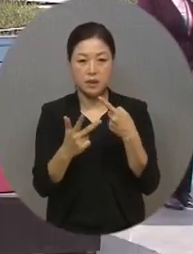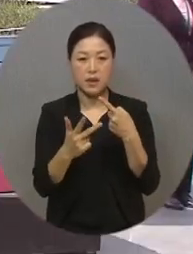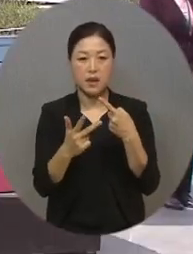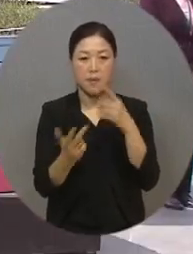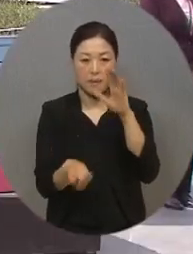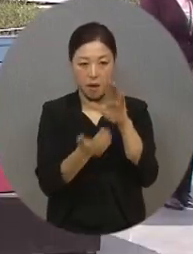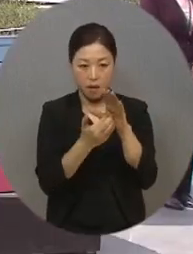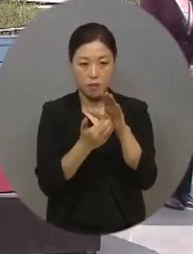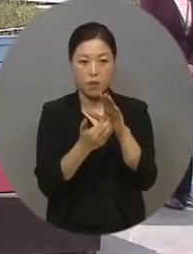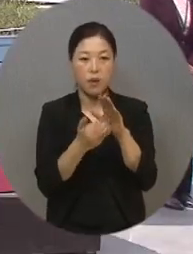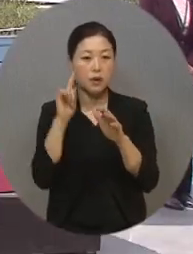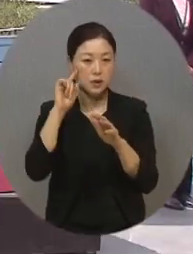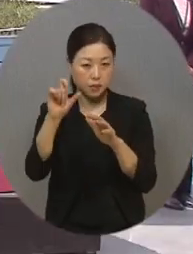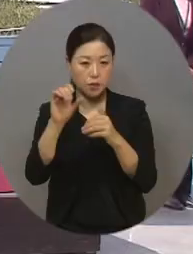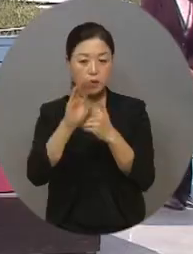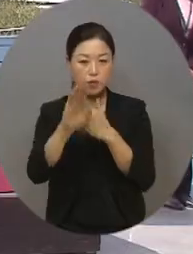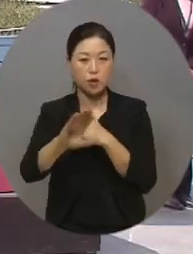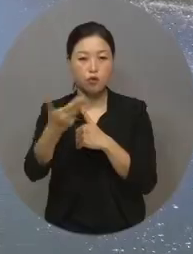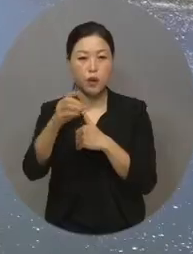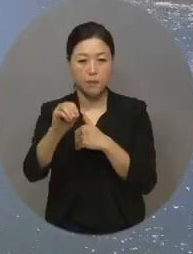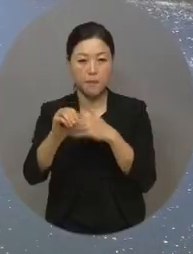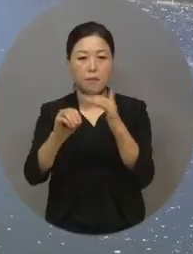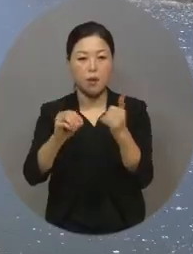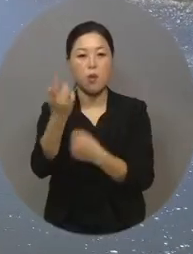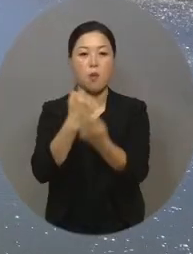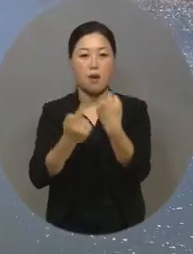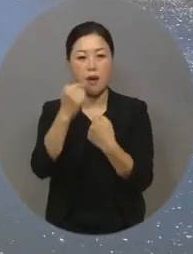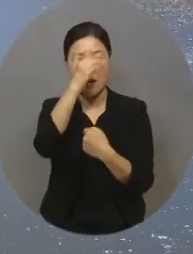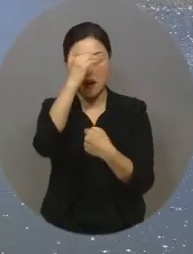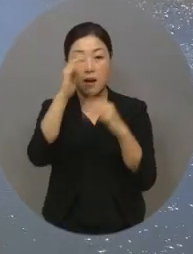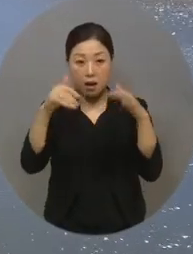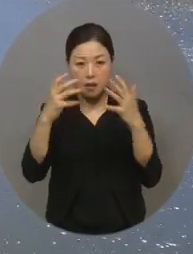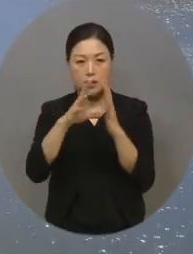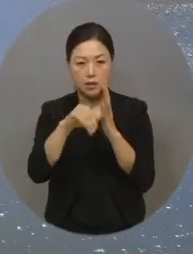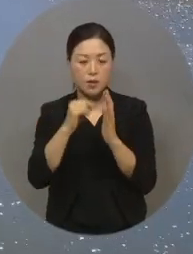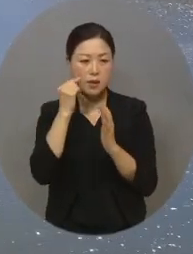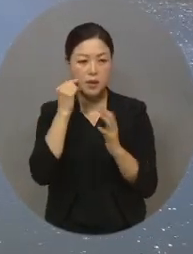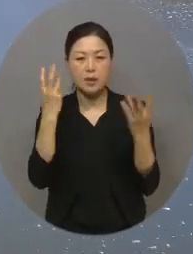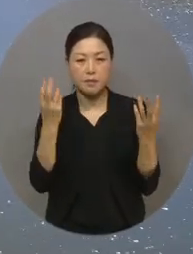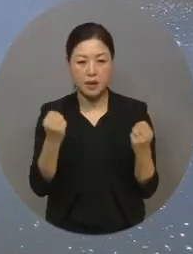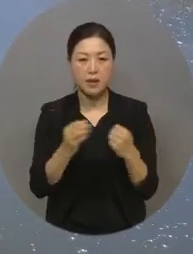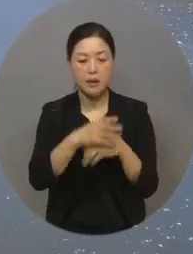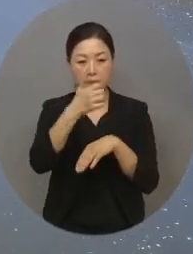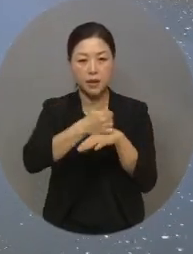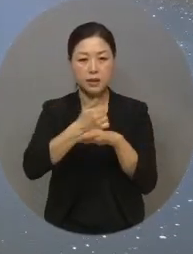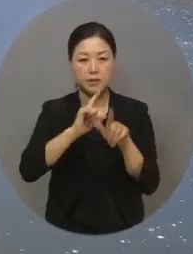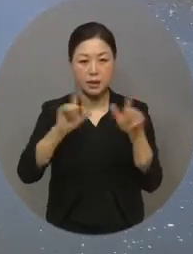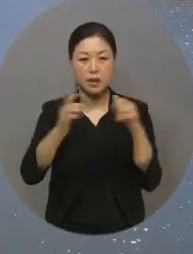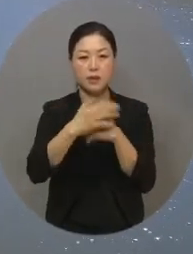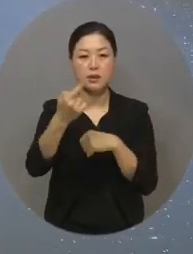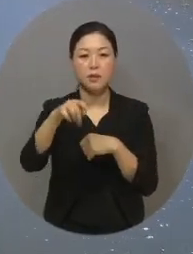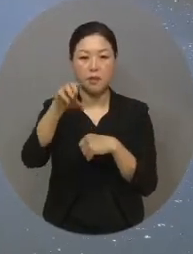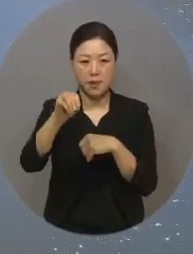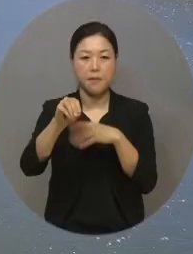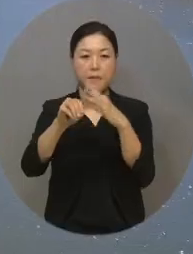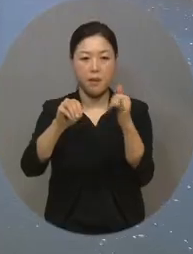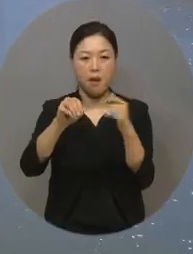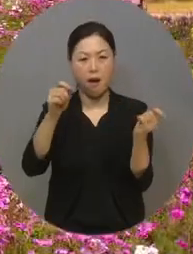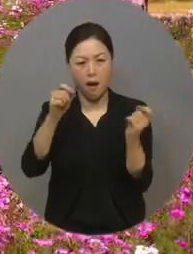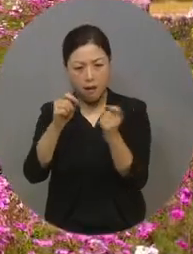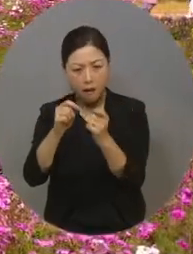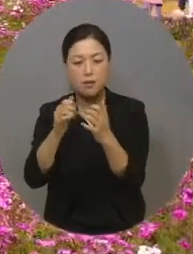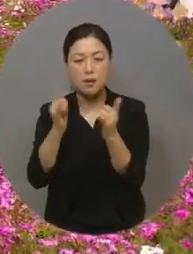만에 900만 관람객이 방문하는 등 가을에도 큰 인기를 끌어 마지막 날 기준 1000만 명에 가까운 인원이